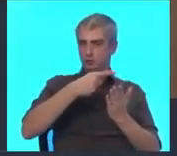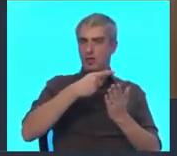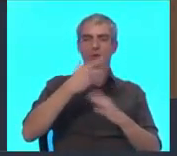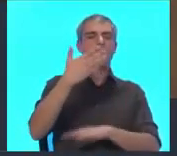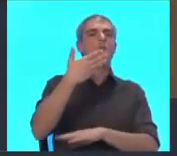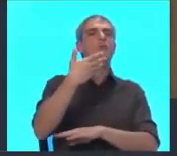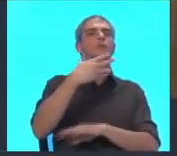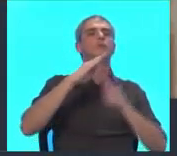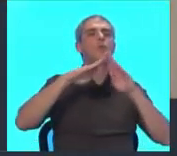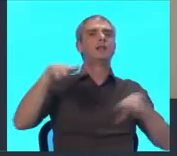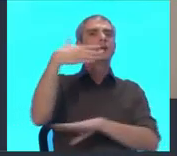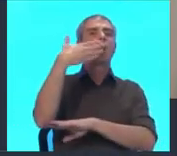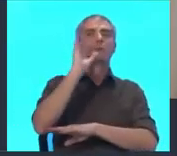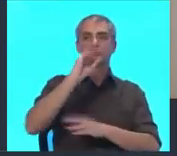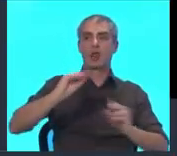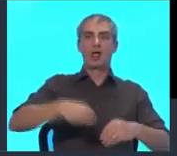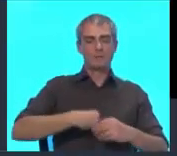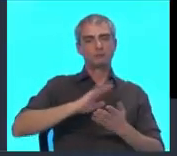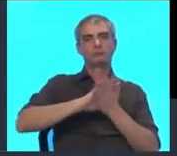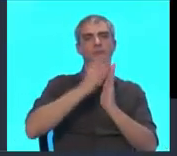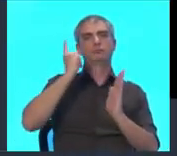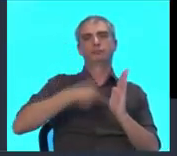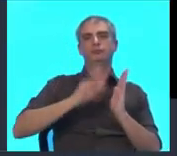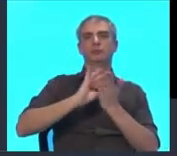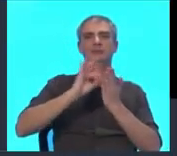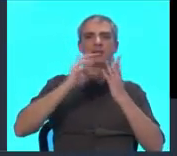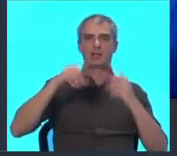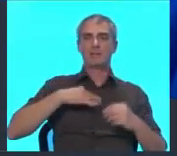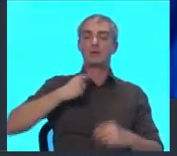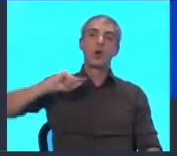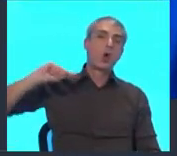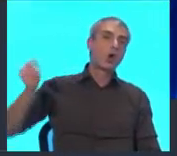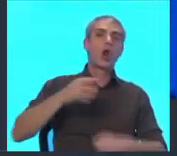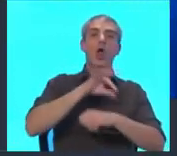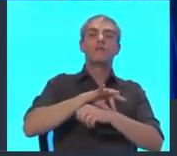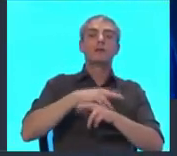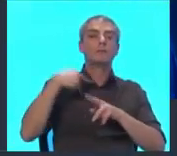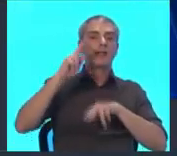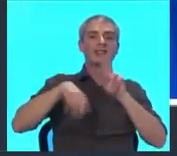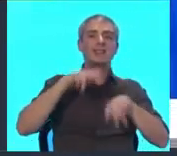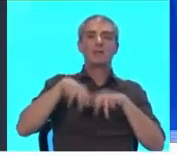להפריות, הוא יהפוך לחוזר מנכ״ל, שיחייב את כל רופאי הפוריות להחזיר בטיפולי